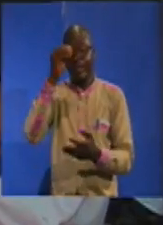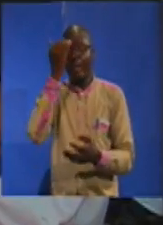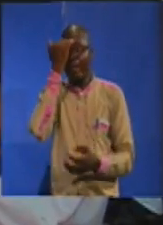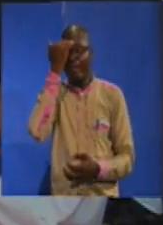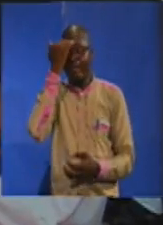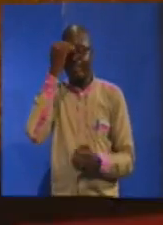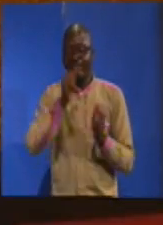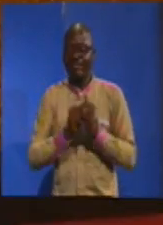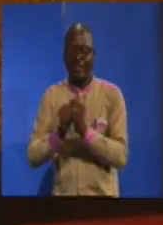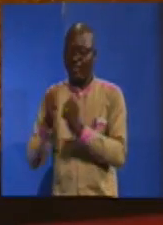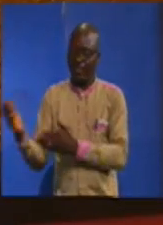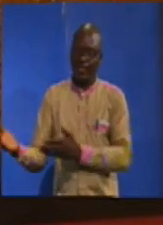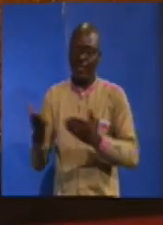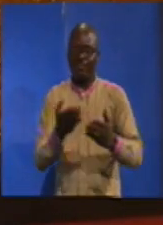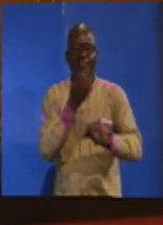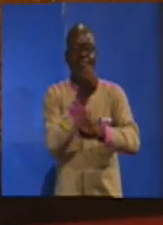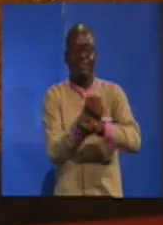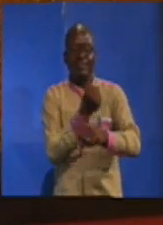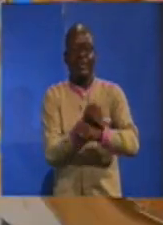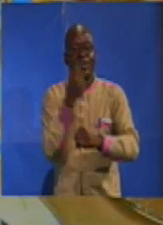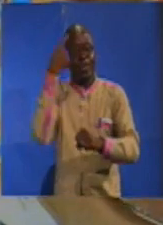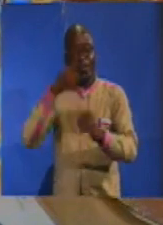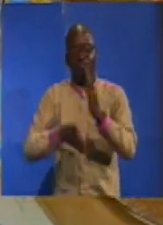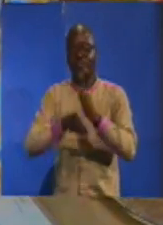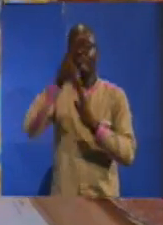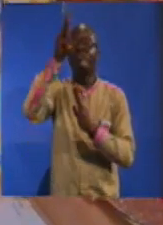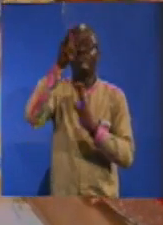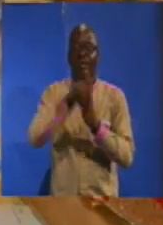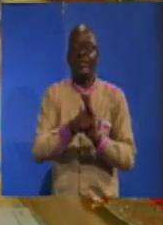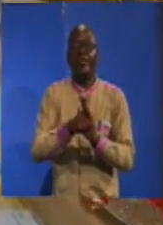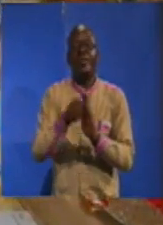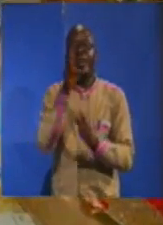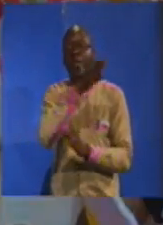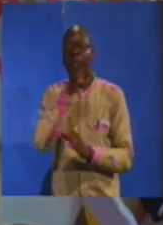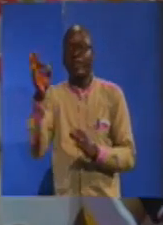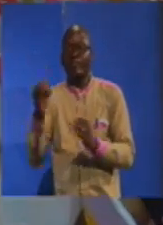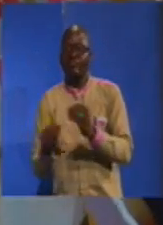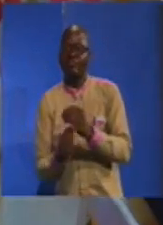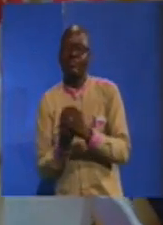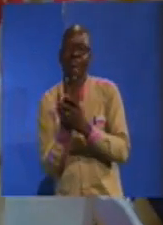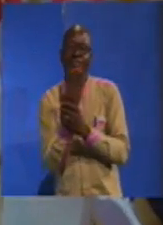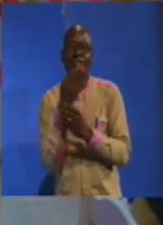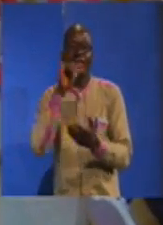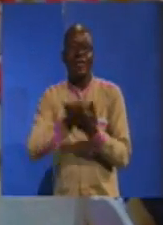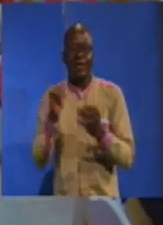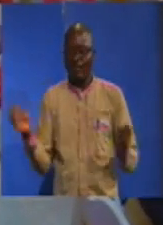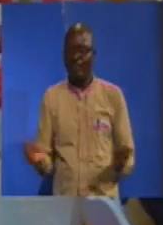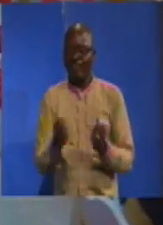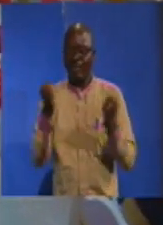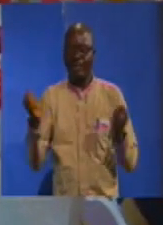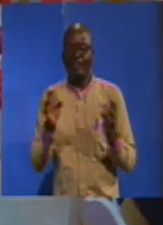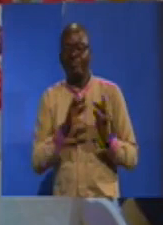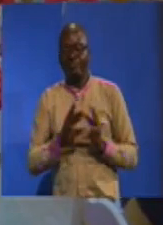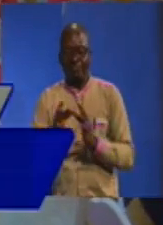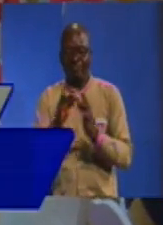ils entendent apporter leur pierre à l'édification d'un Burkina Faso prospère. C'était un événement qui loue la diaspora,